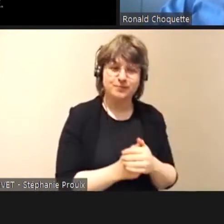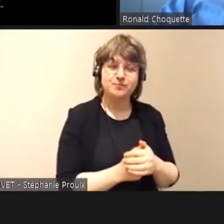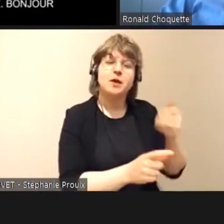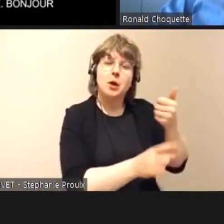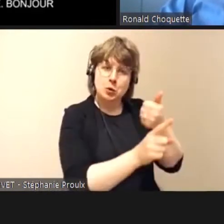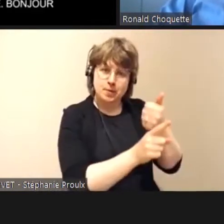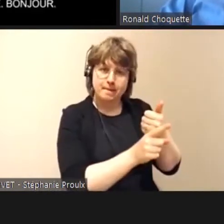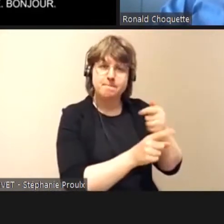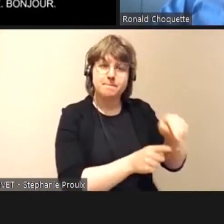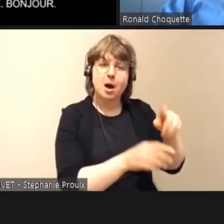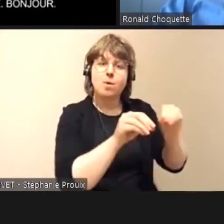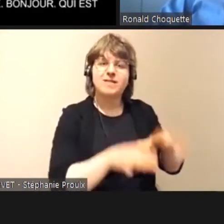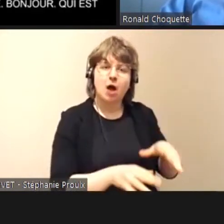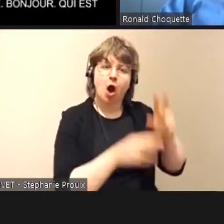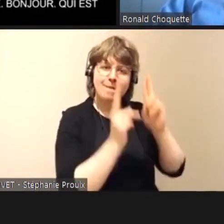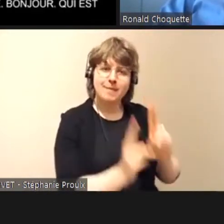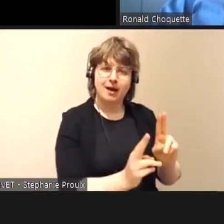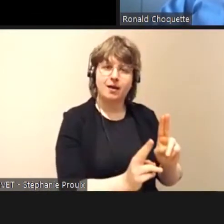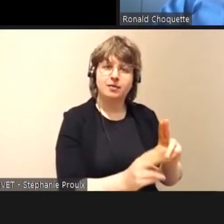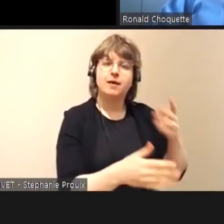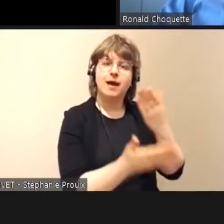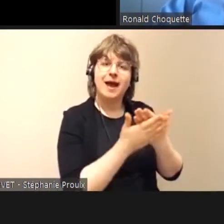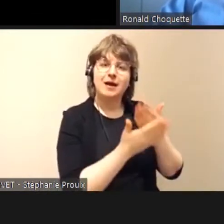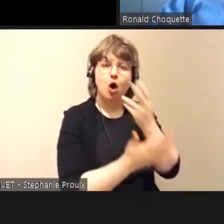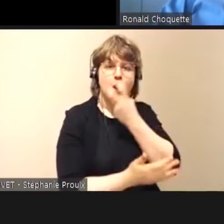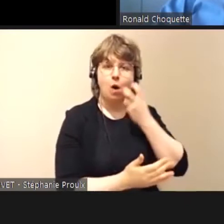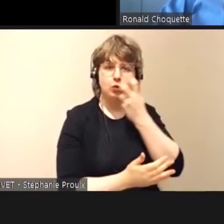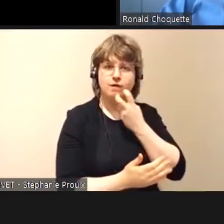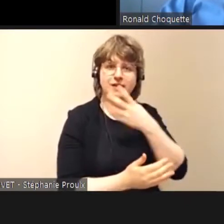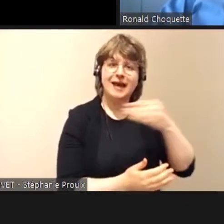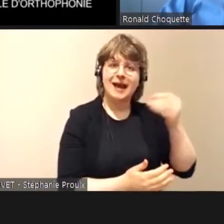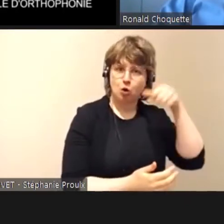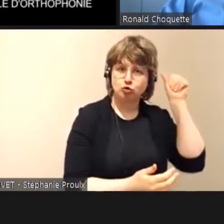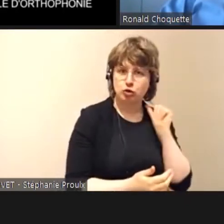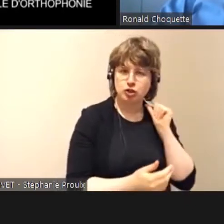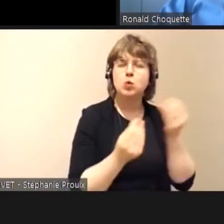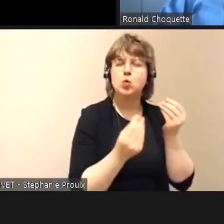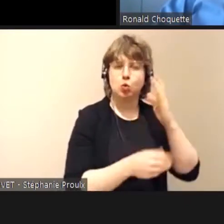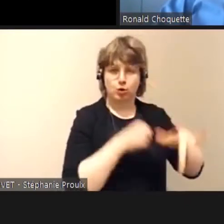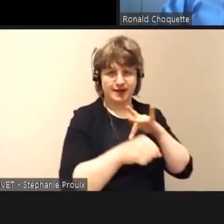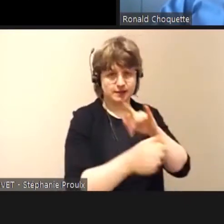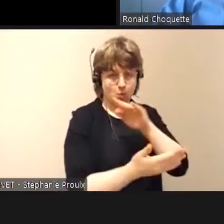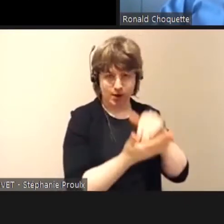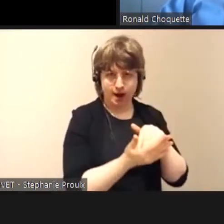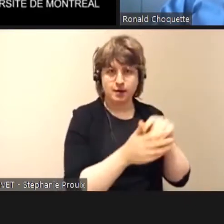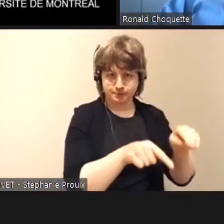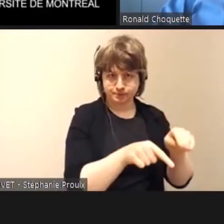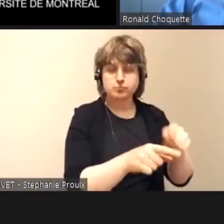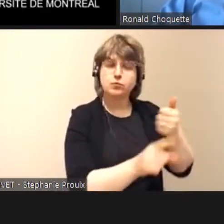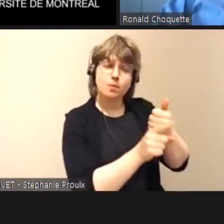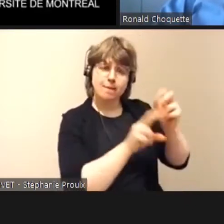est professeur émérite à l'École d'orthophonie et d'audiologie de l'Université de Montréal. Il